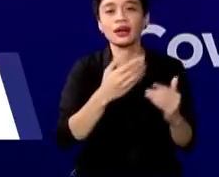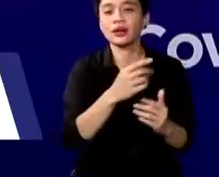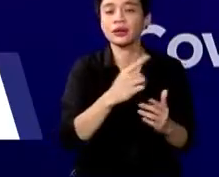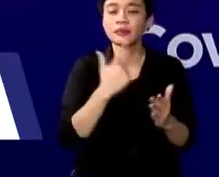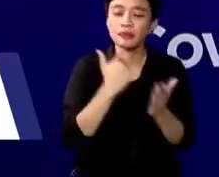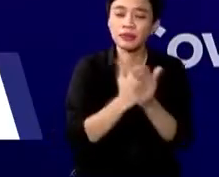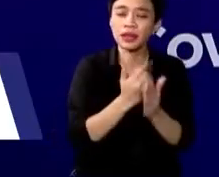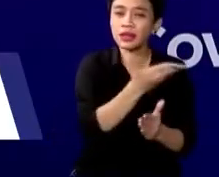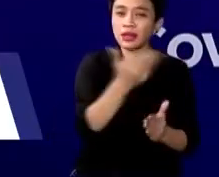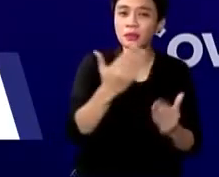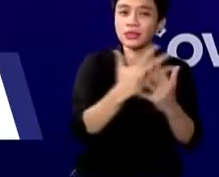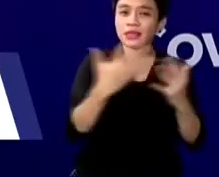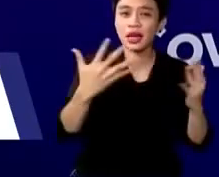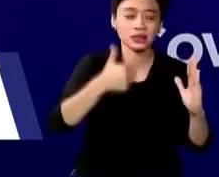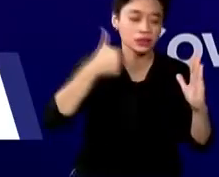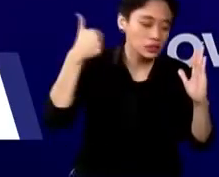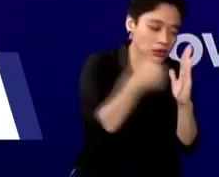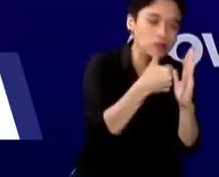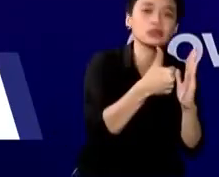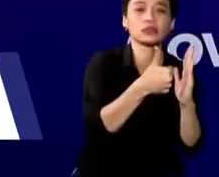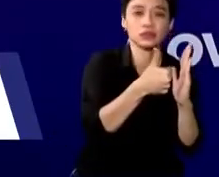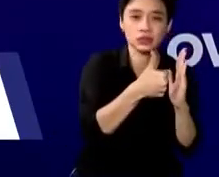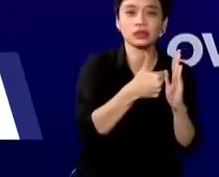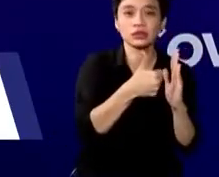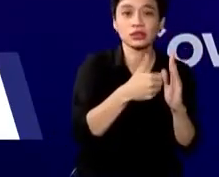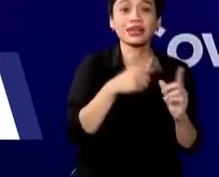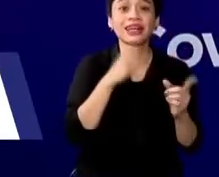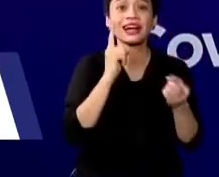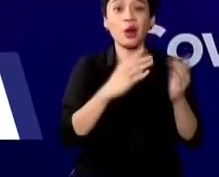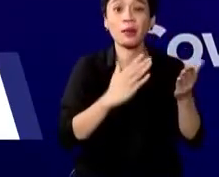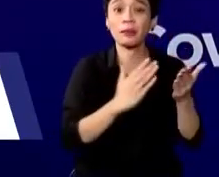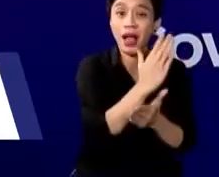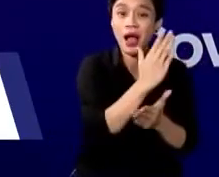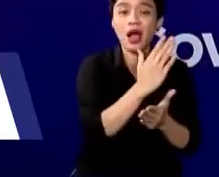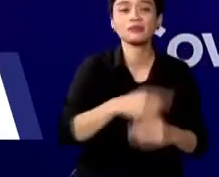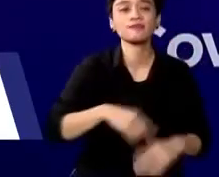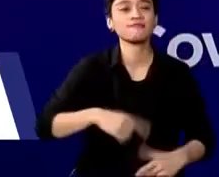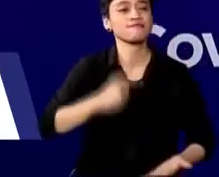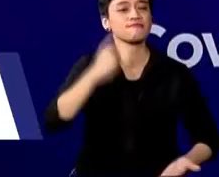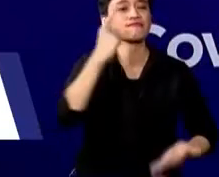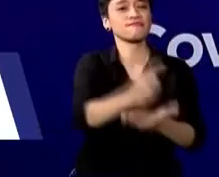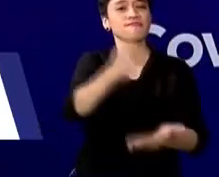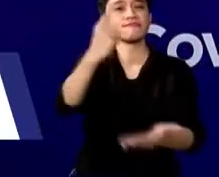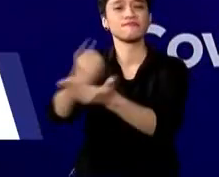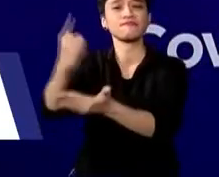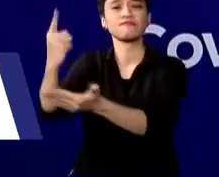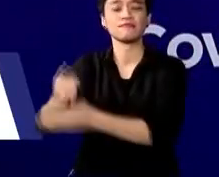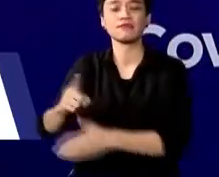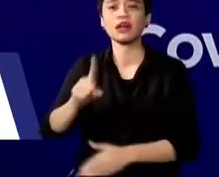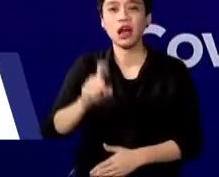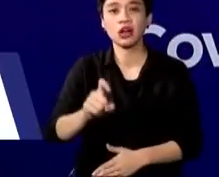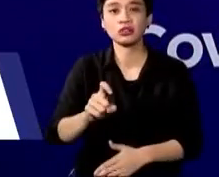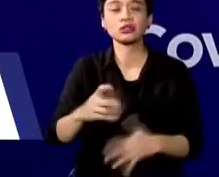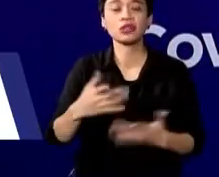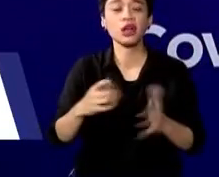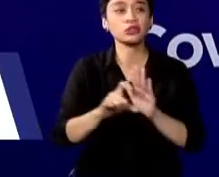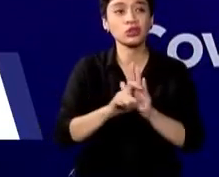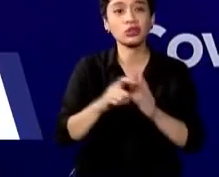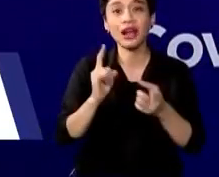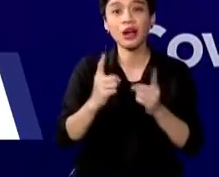ditingkatkan dan kalau perlu ada penindakan disiplin sehingga mereka yang tidak menjaga jarak mereka yang tidak